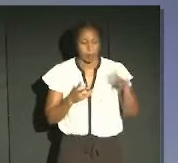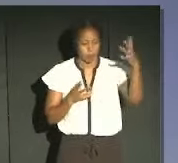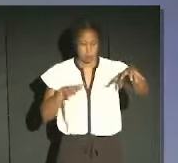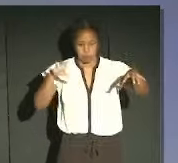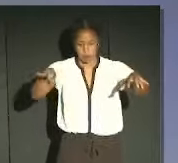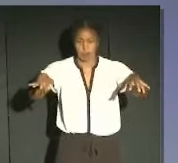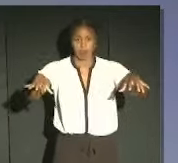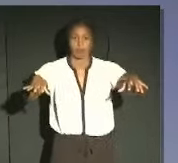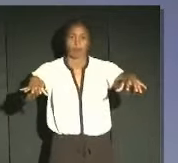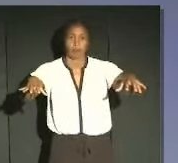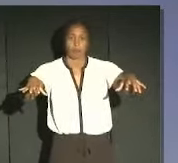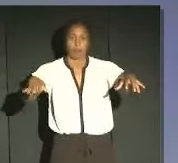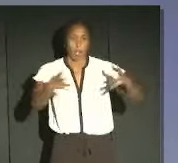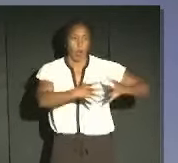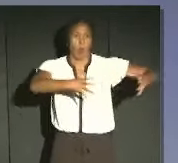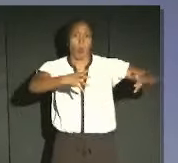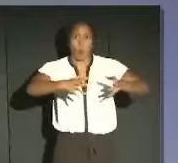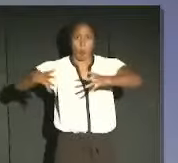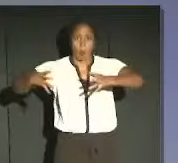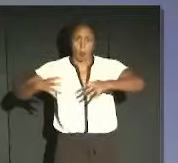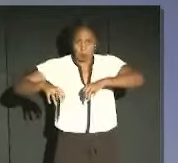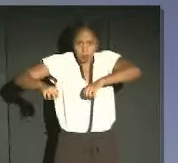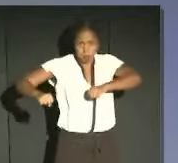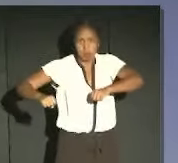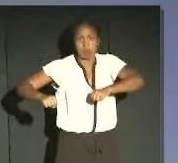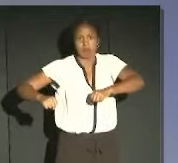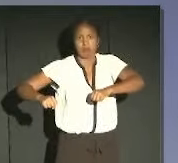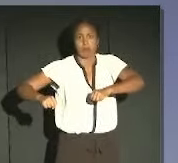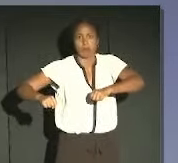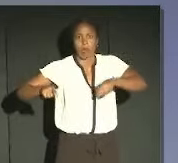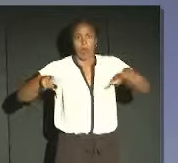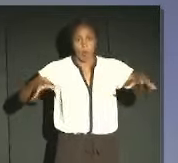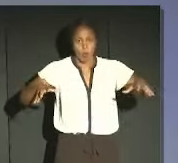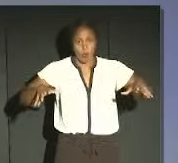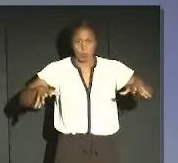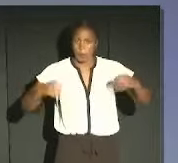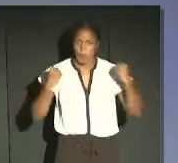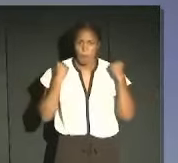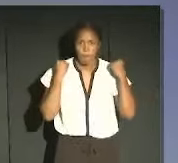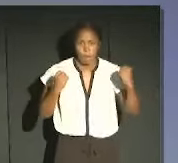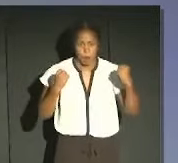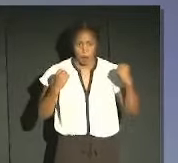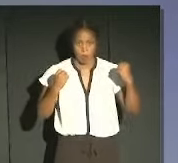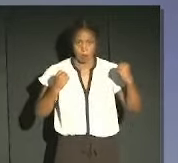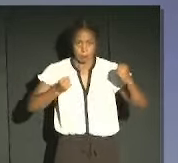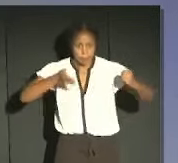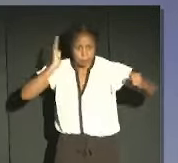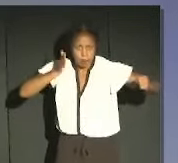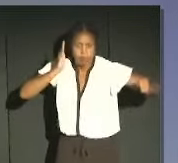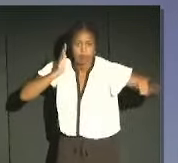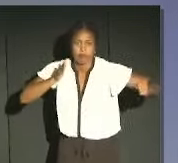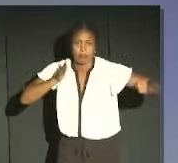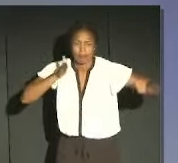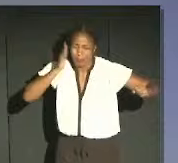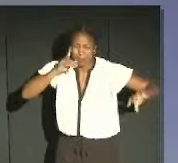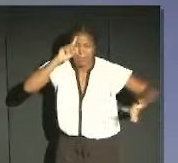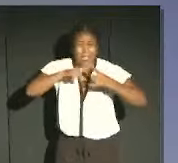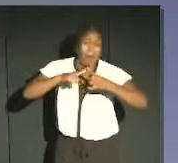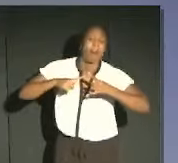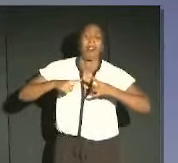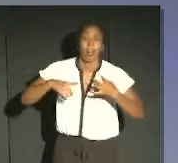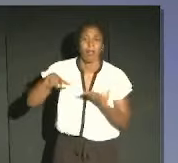de rouleau compresseur qui sont lancés à grande vitesse sur une autoroute du chaos d'un